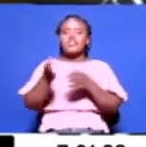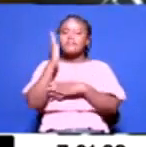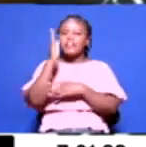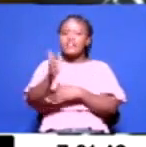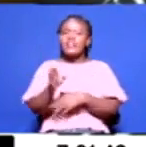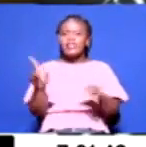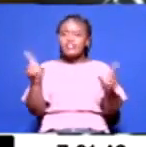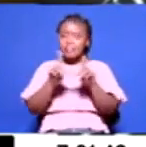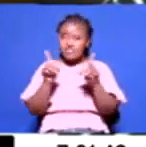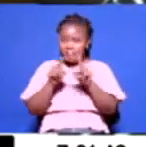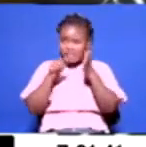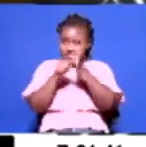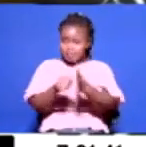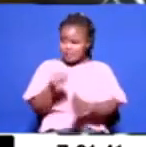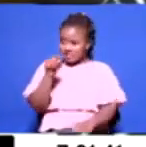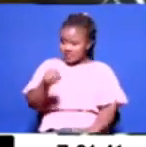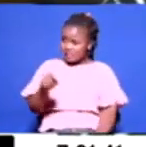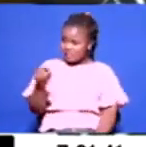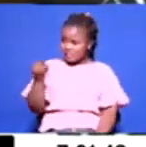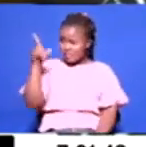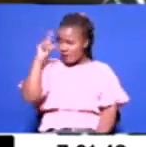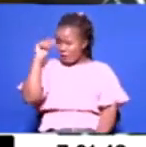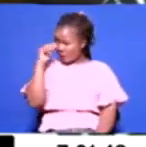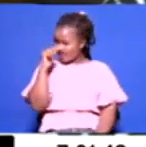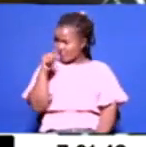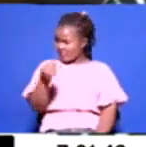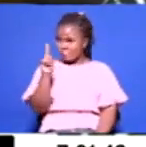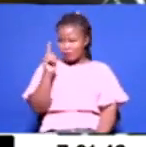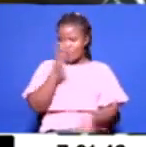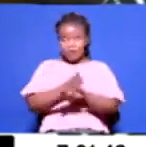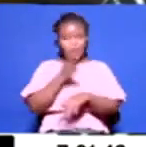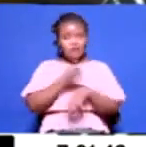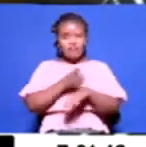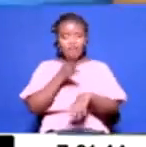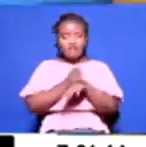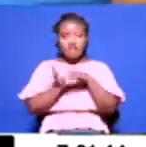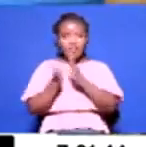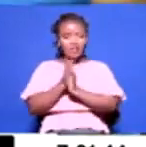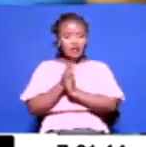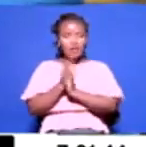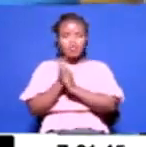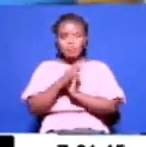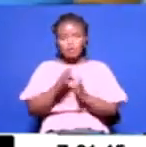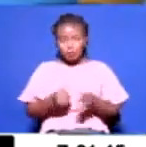chama haswa kwa Mombasa, atakuwa anazungumza jambo la urongo, si ukweli.